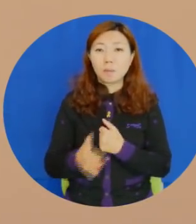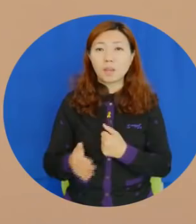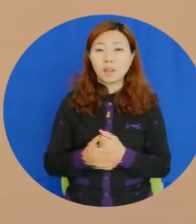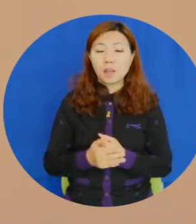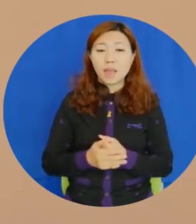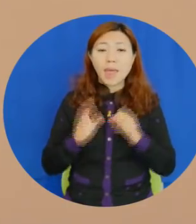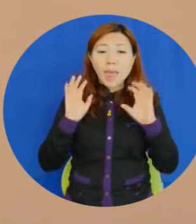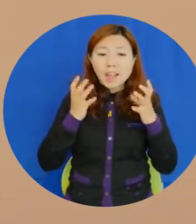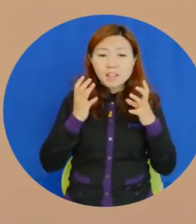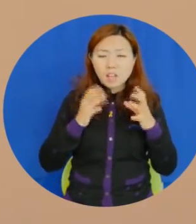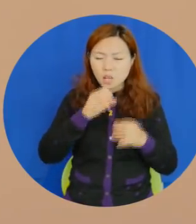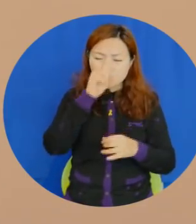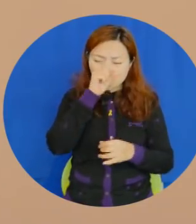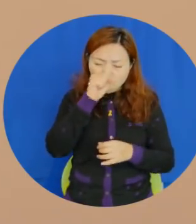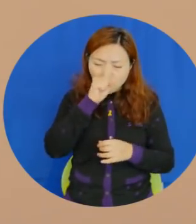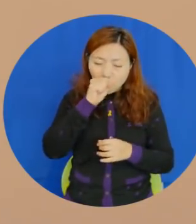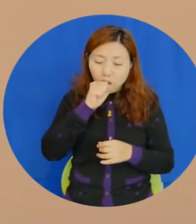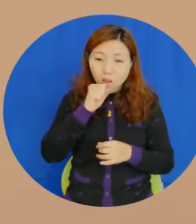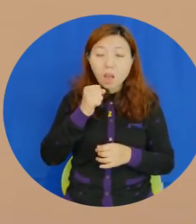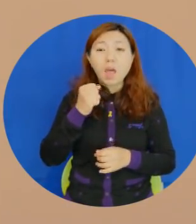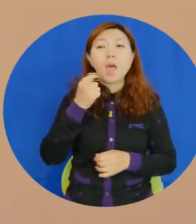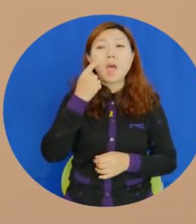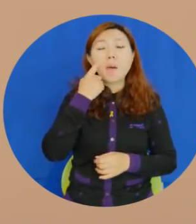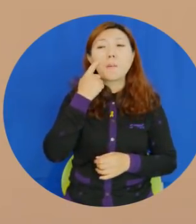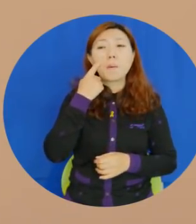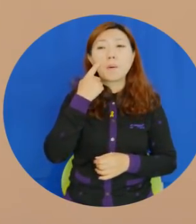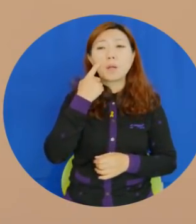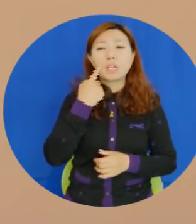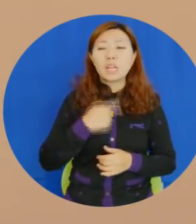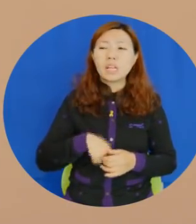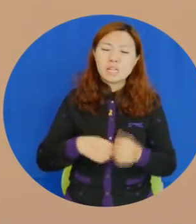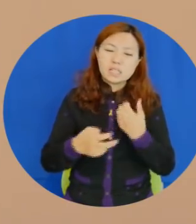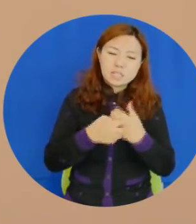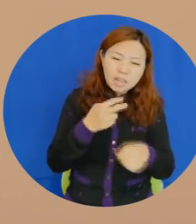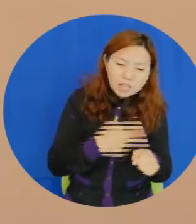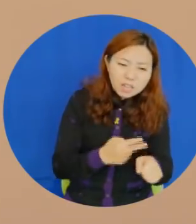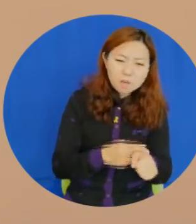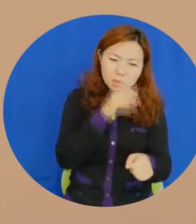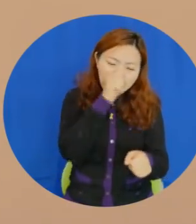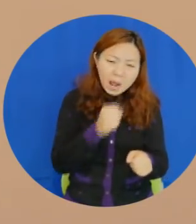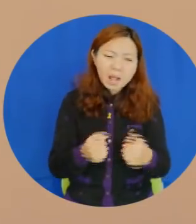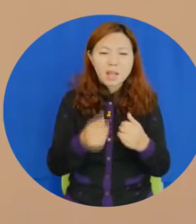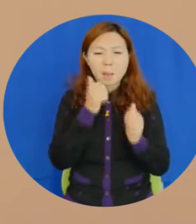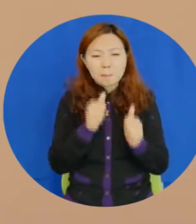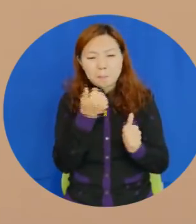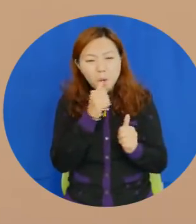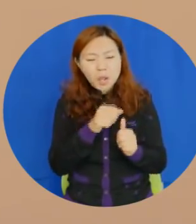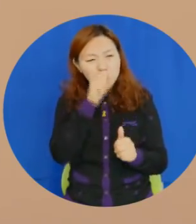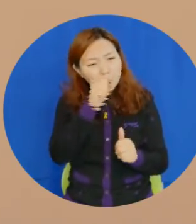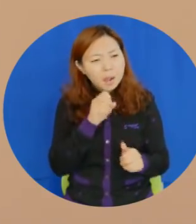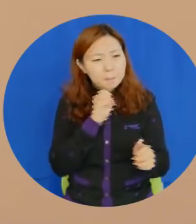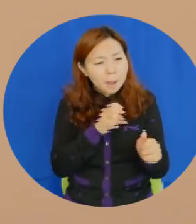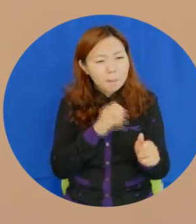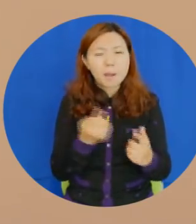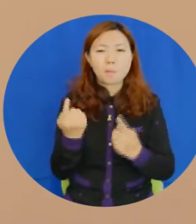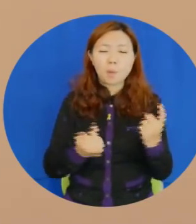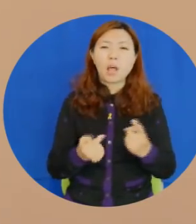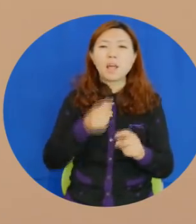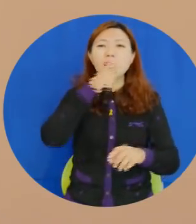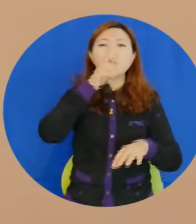그러니까 아이들에게 자기가 좋아하는 거를 할 수 있도록 거기에 엄마가 의사가 좋다 변호사 좋다 이러지